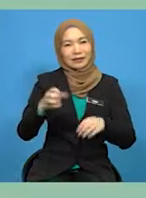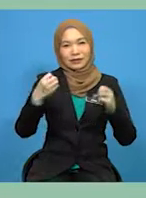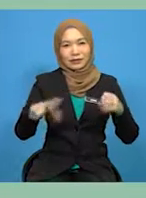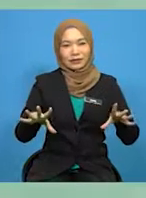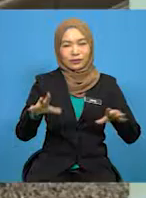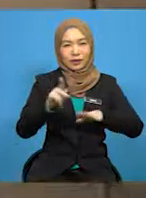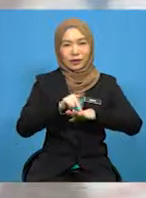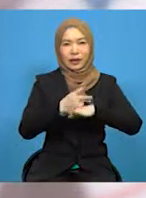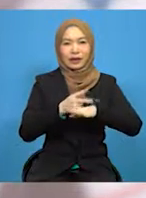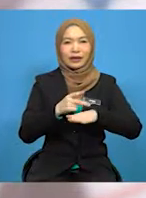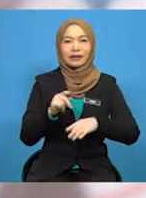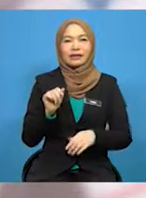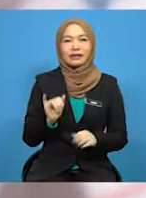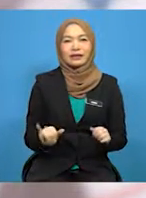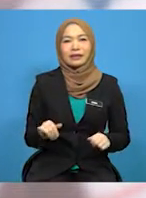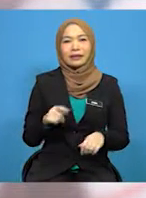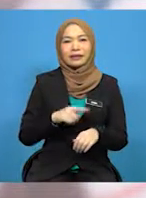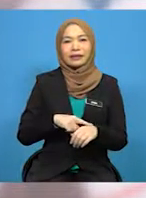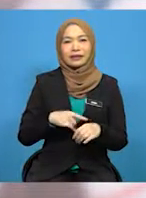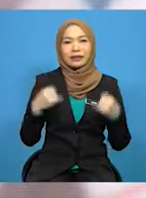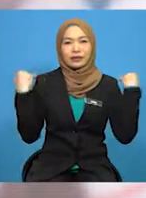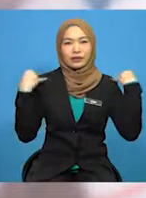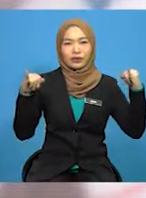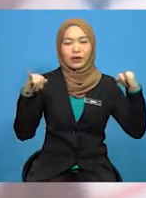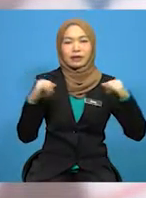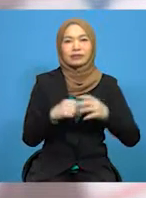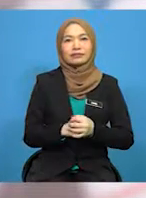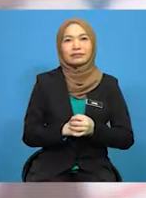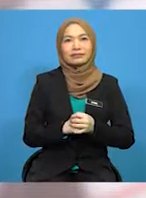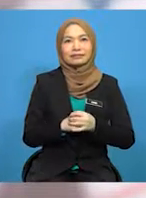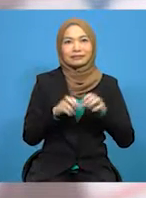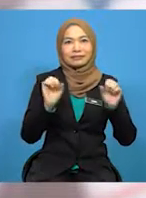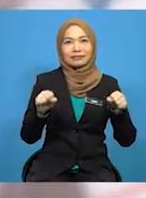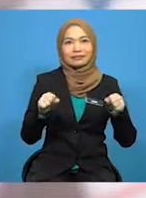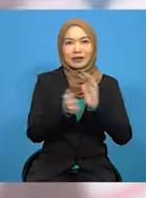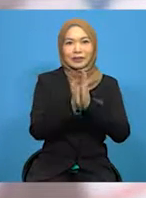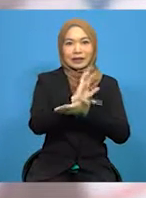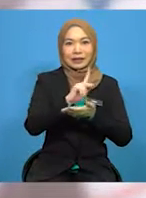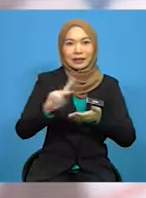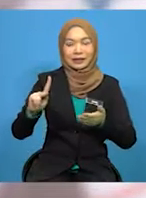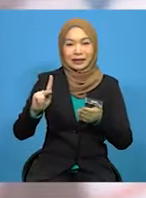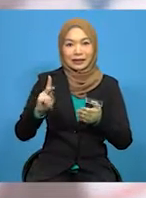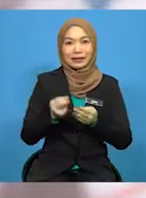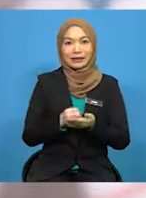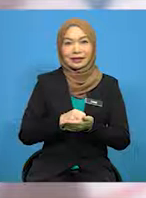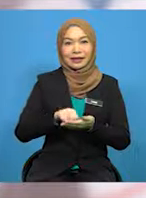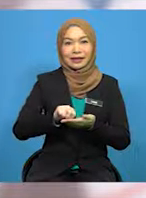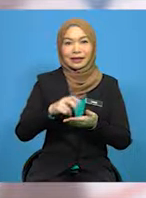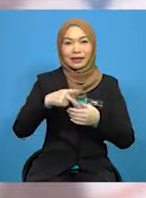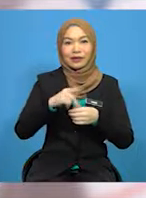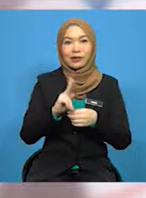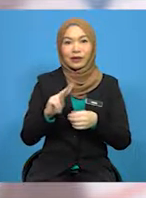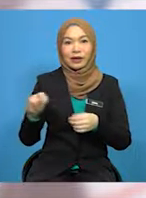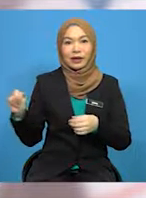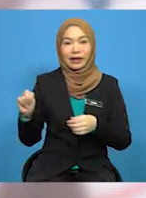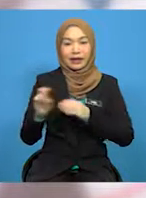yang dijual semula telah menyebabkan nilai keluaran negara lebih besar daripada